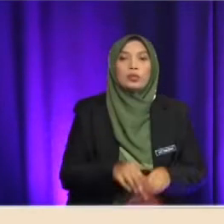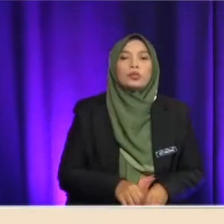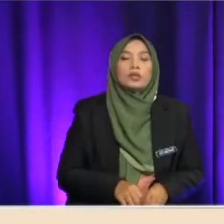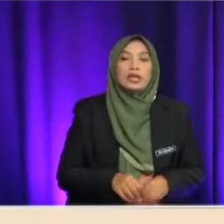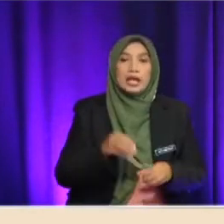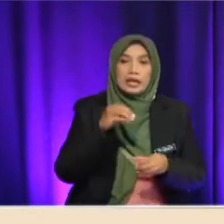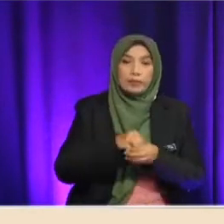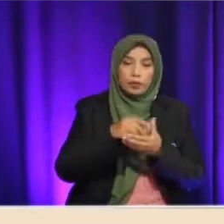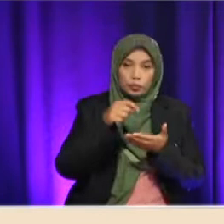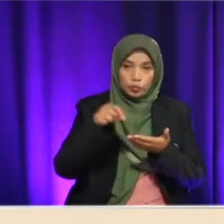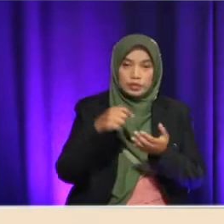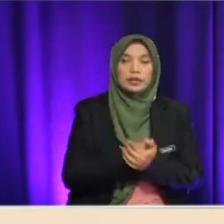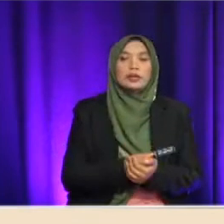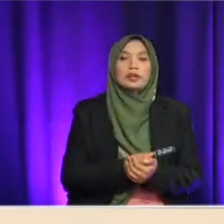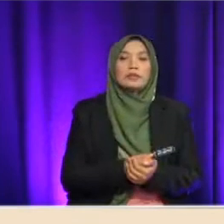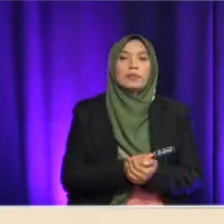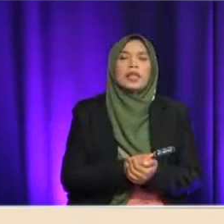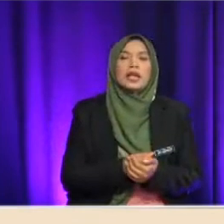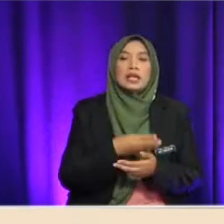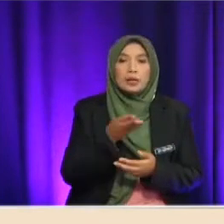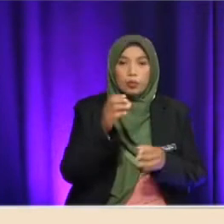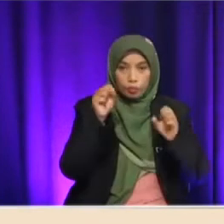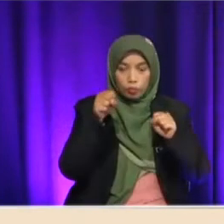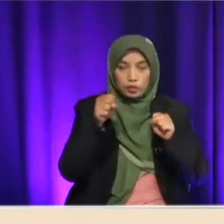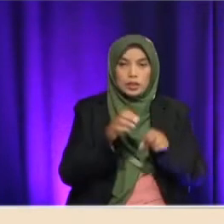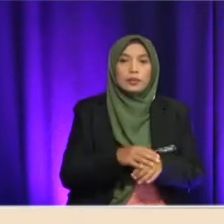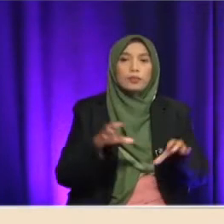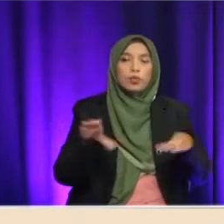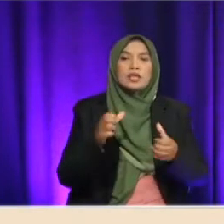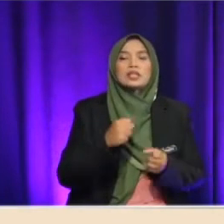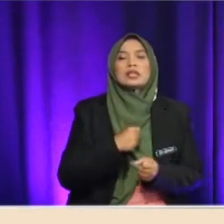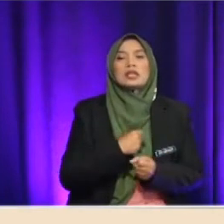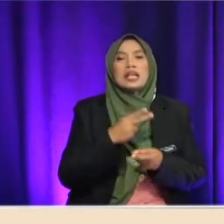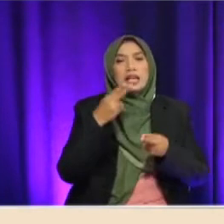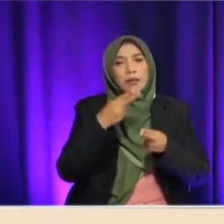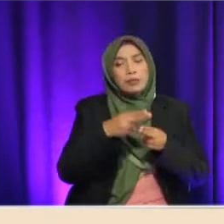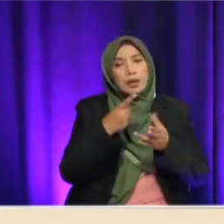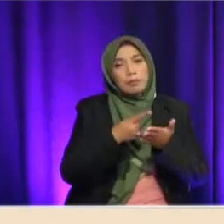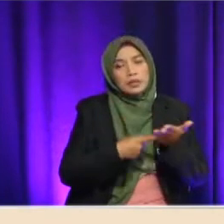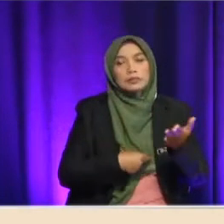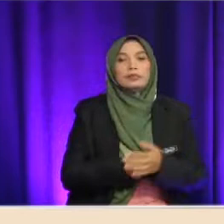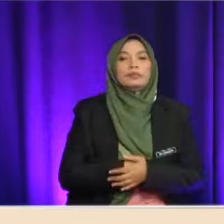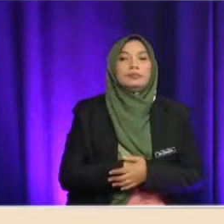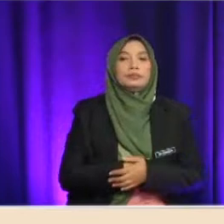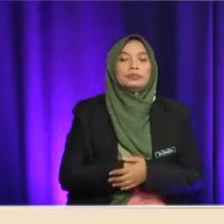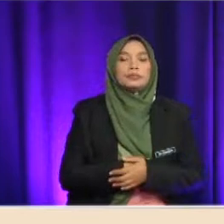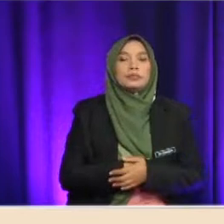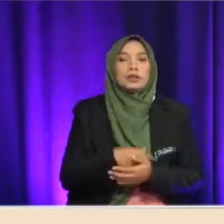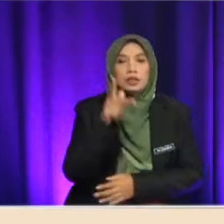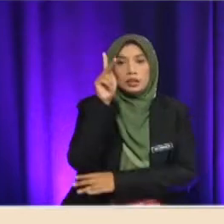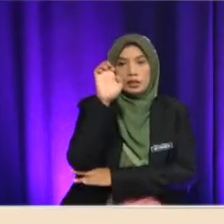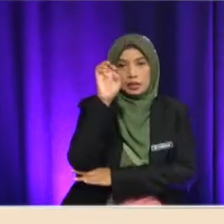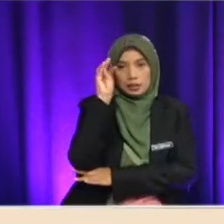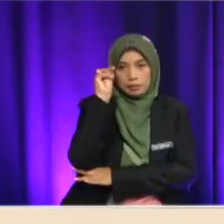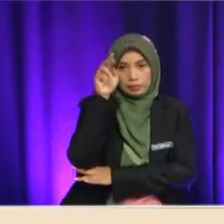kempen. Kamu boleh mencipta sendiri nama kempen, tak ada masalah. Janji nama kempen tu menjurus kepada